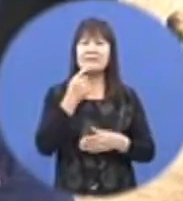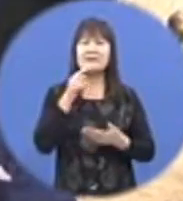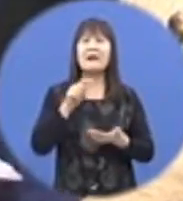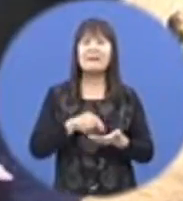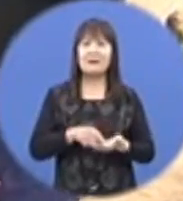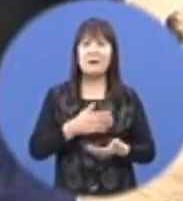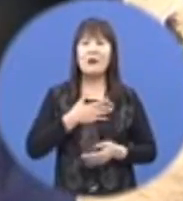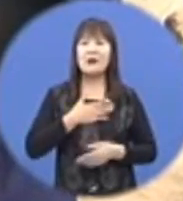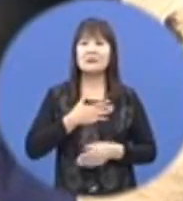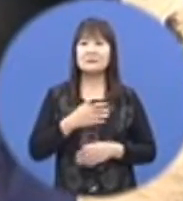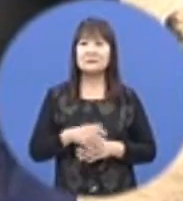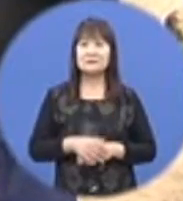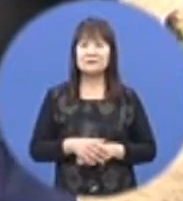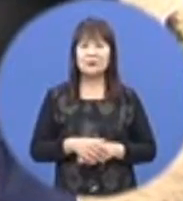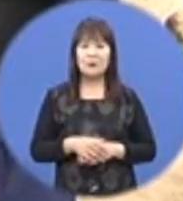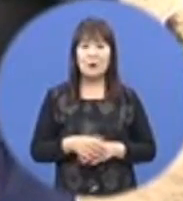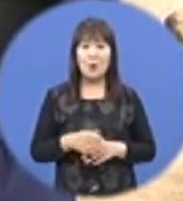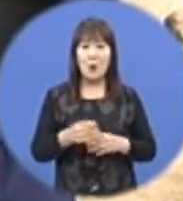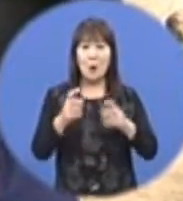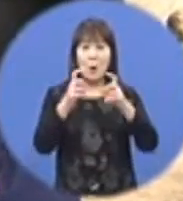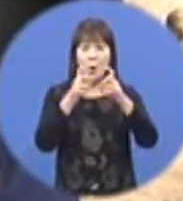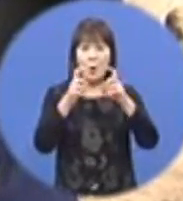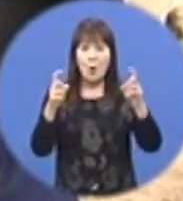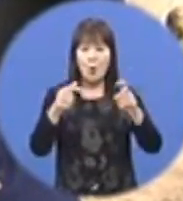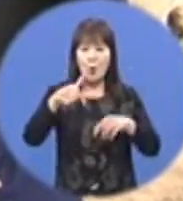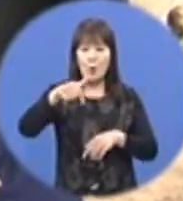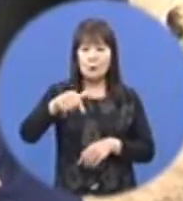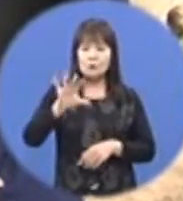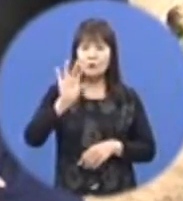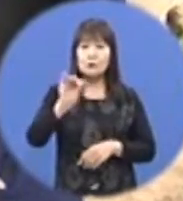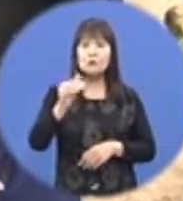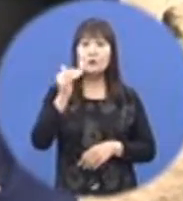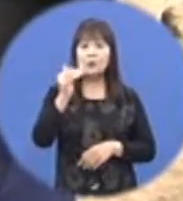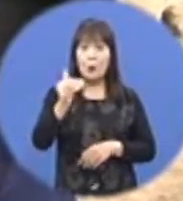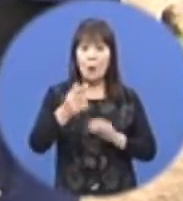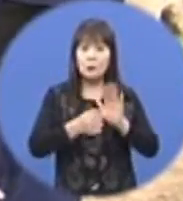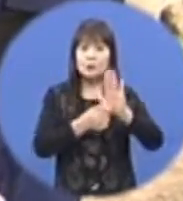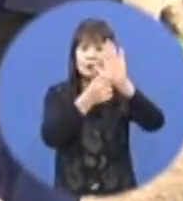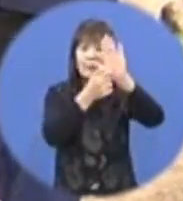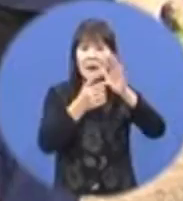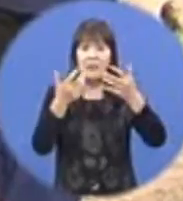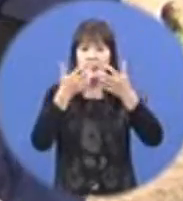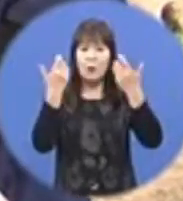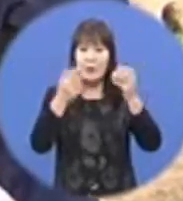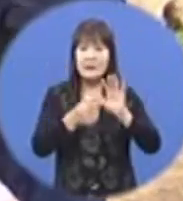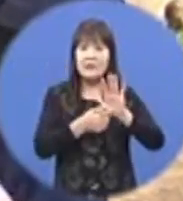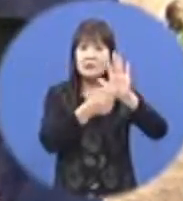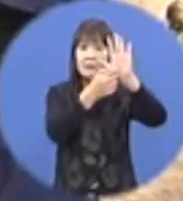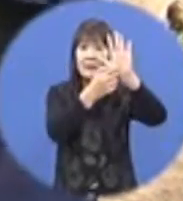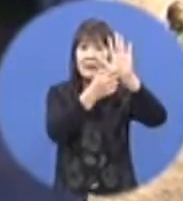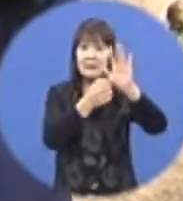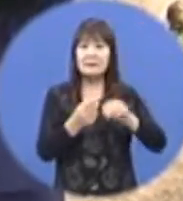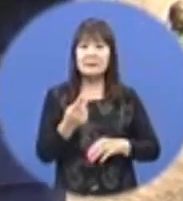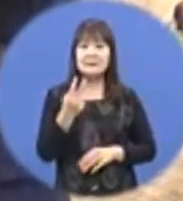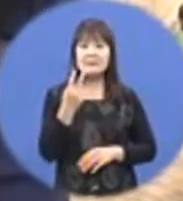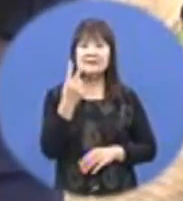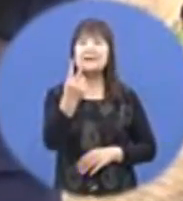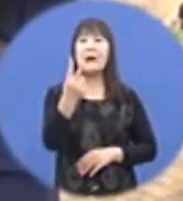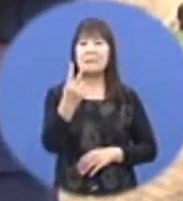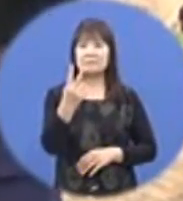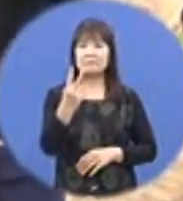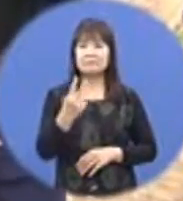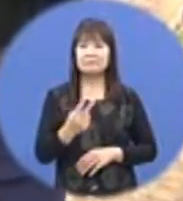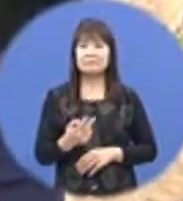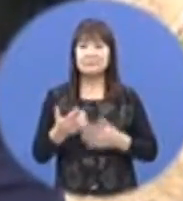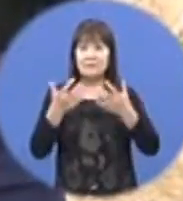ござるよ。だってフッコゾウがあるのが有名ですもん、和歌山城。これ2番のトラです、うんうん、2番